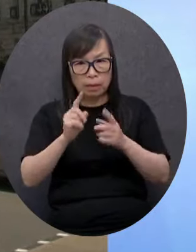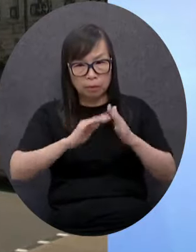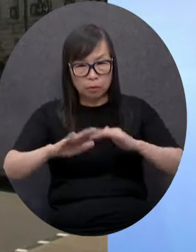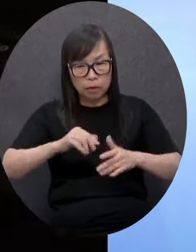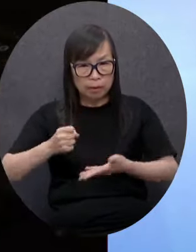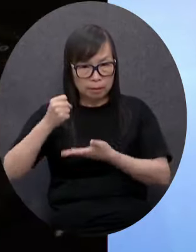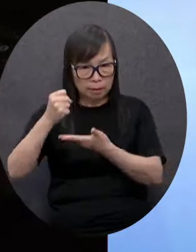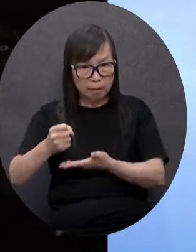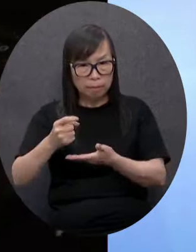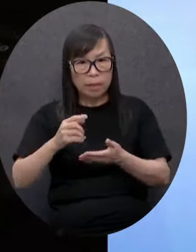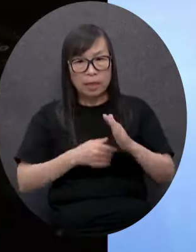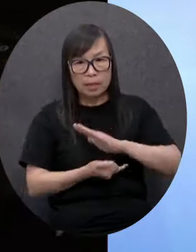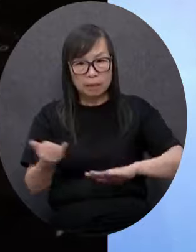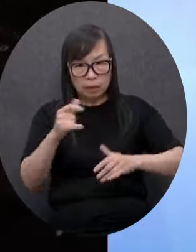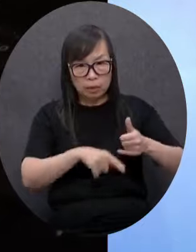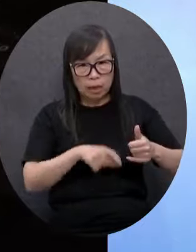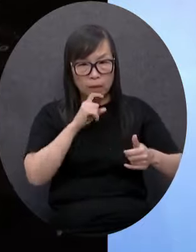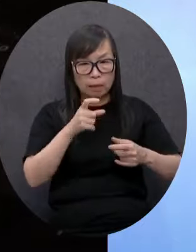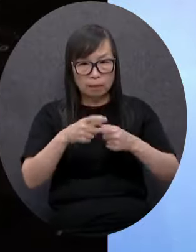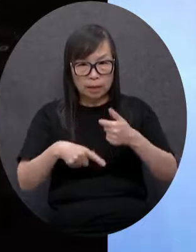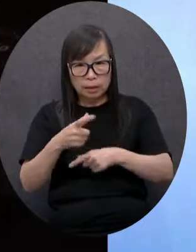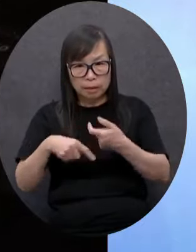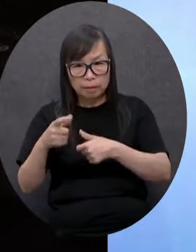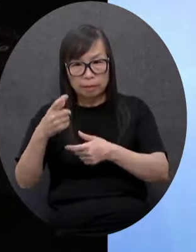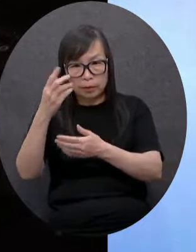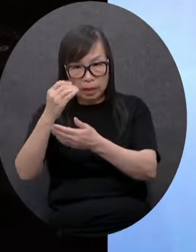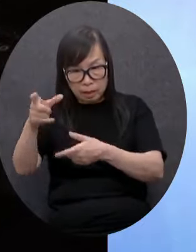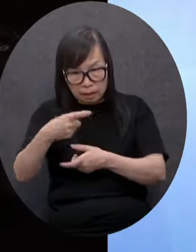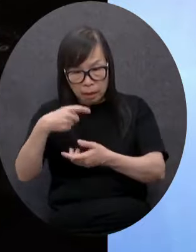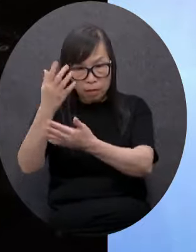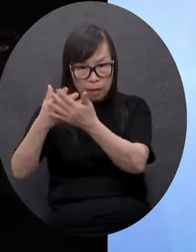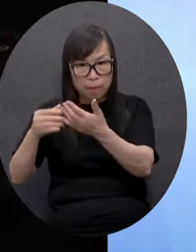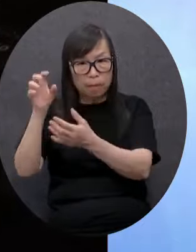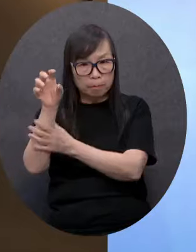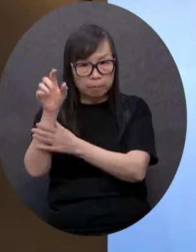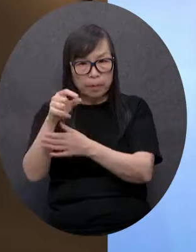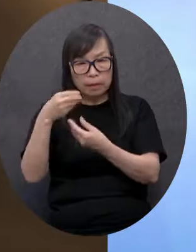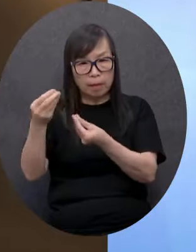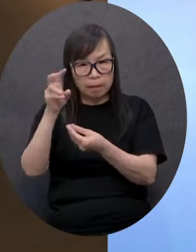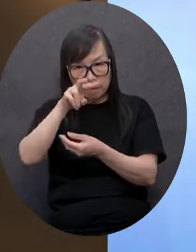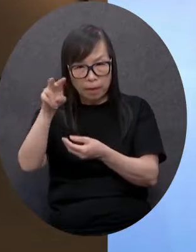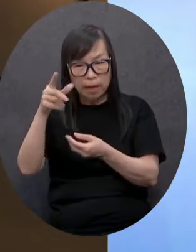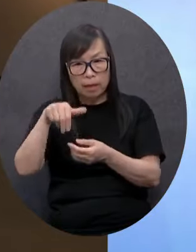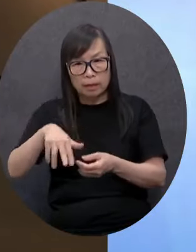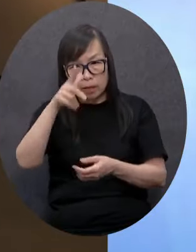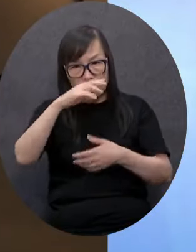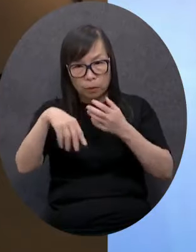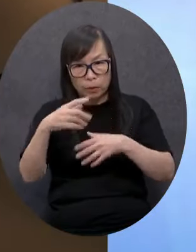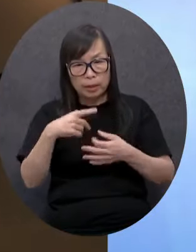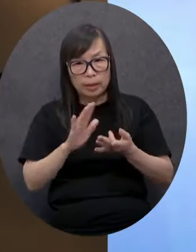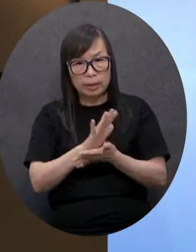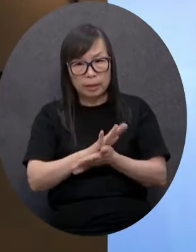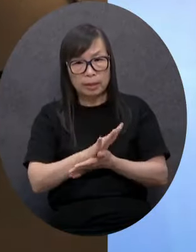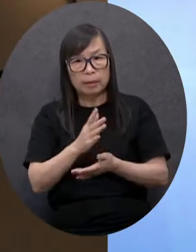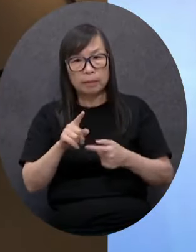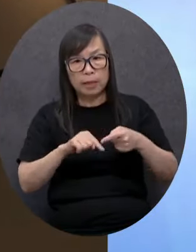资金等。潜逃者当中有人经营收费网上频道俾网民订阅收睇。行政会议成员资深大律师汤